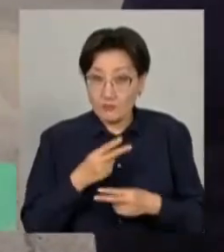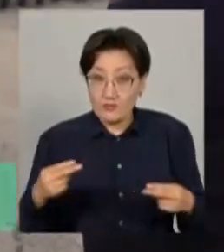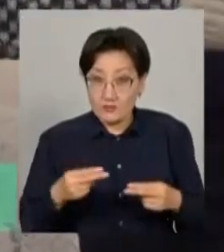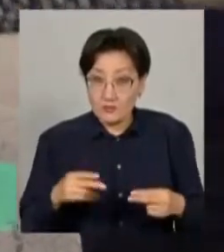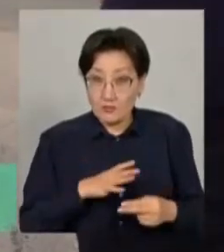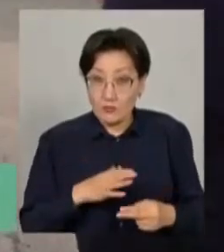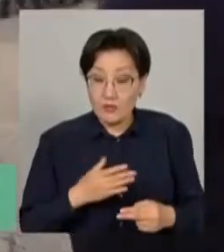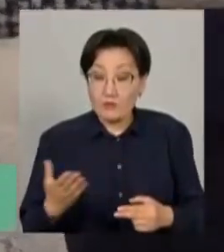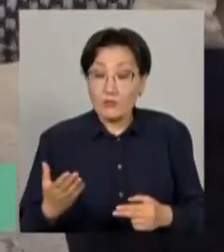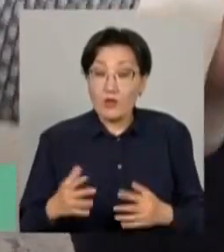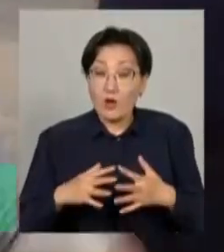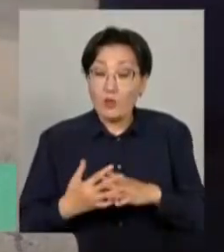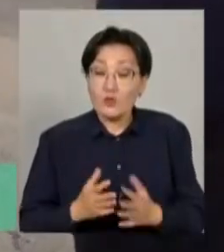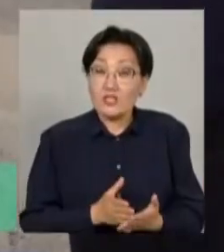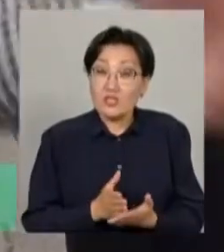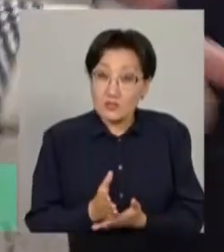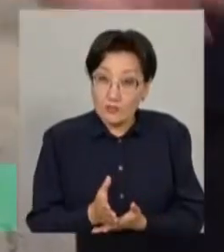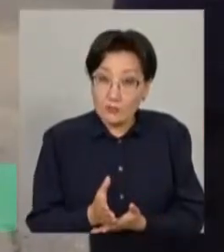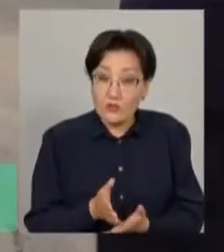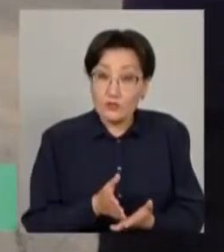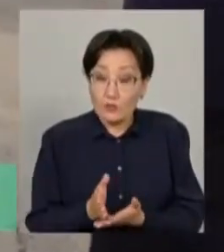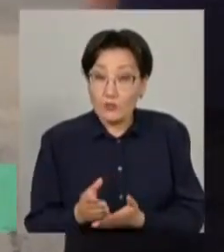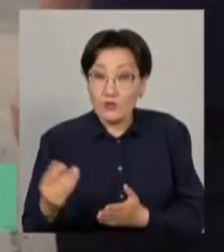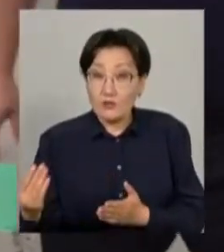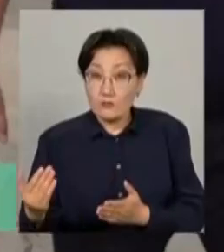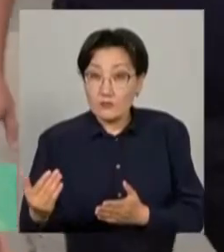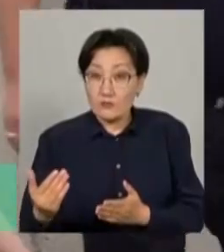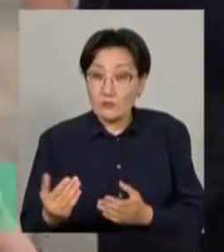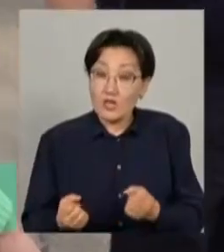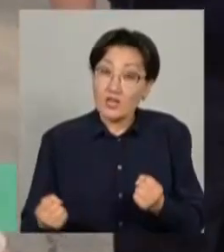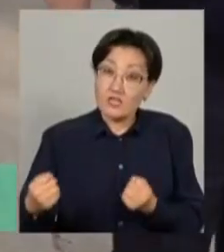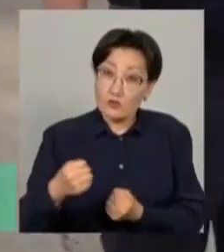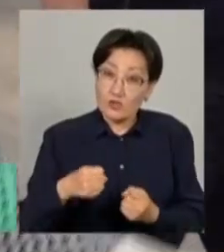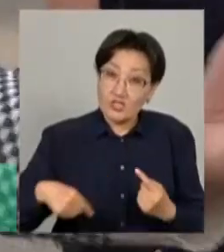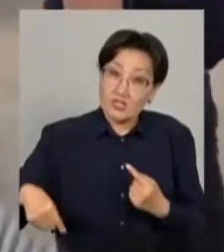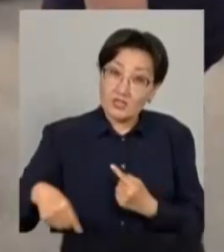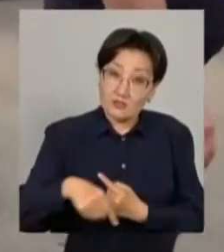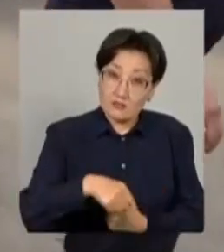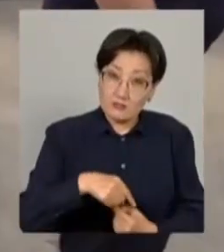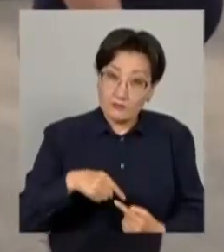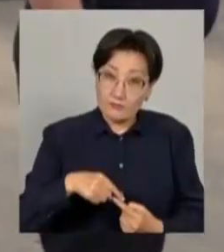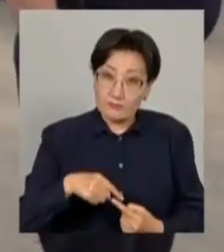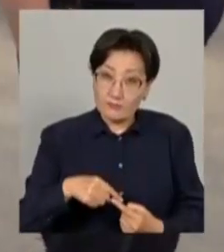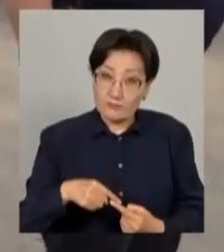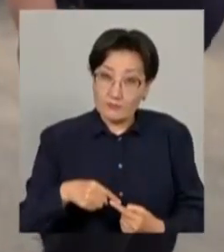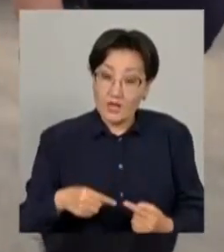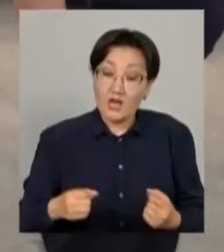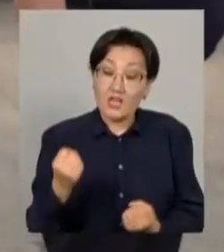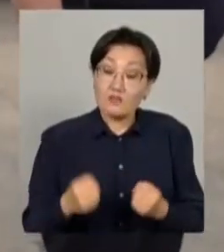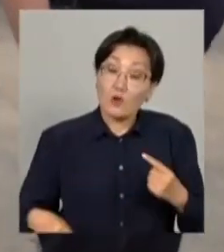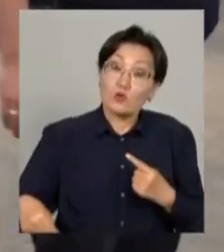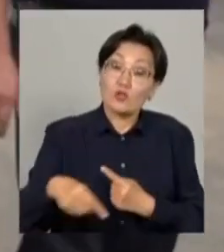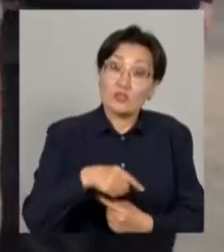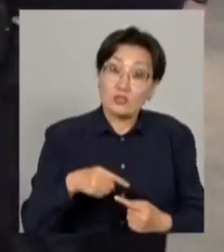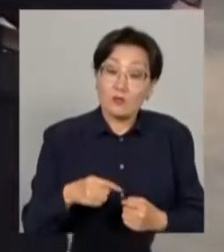жақтан келеатқам, мына ауылдан шықтым да келеаттым. Түзу келеатсам, мына жақтан да біраз бұрылыс жасады. Келіп тоқтай алмай қалдым. Мына